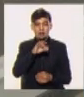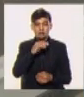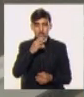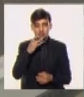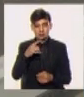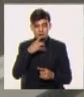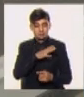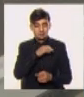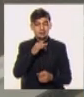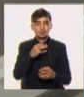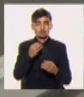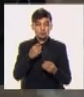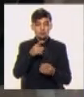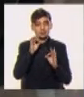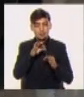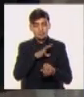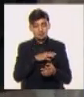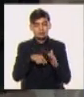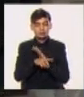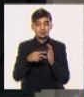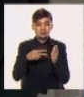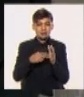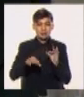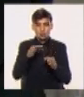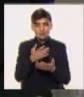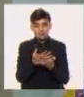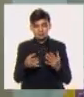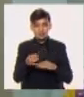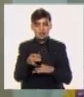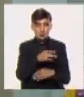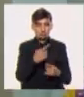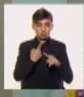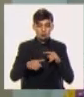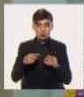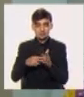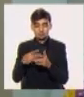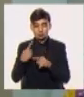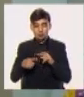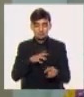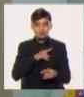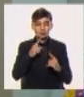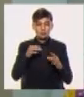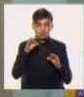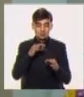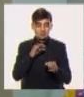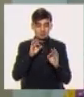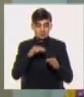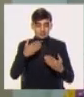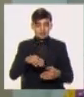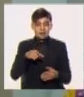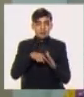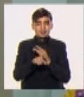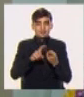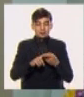Курбаналиев. Он также рассказал, почему цена различается в зависимости от региона. Конечный тариф у конкретного потребителя зависит от того,